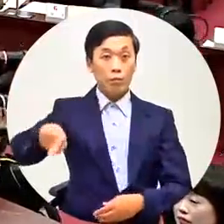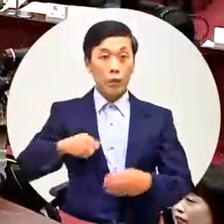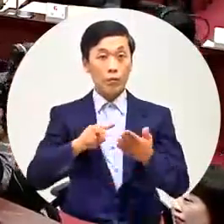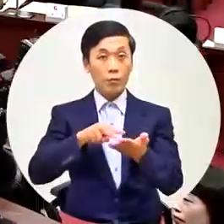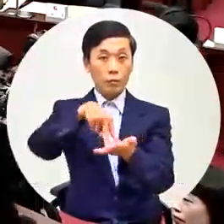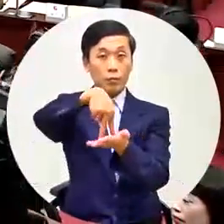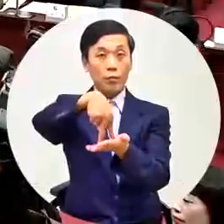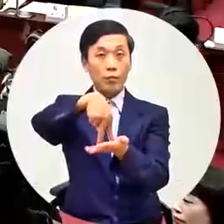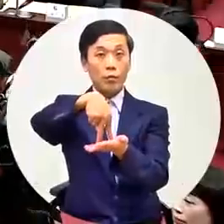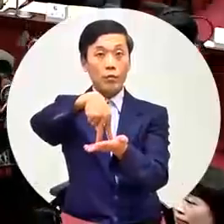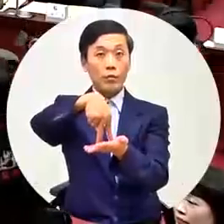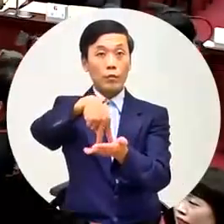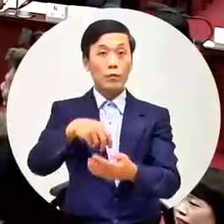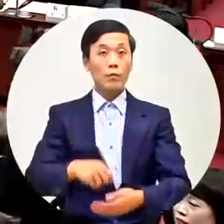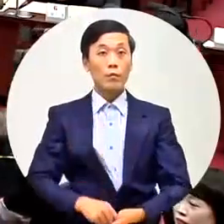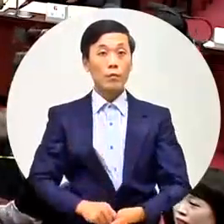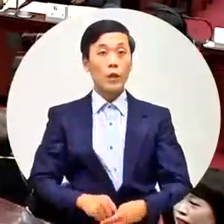主持人就位。